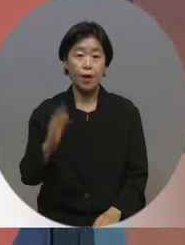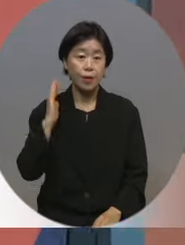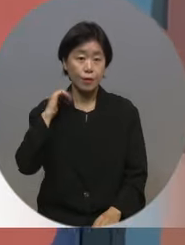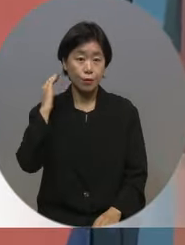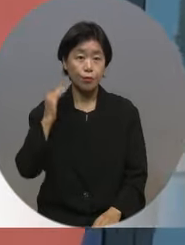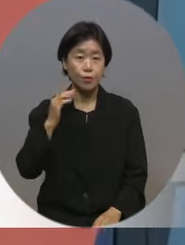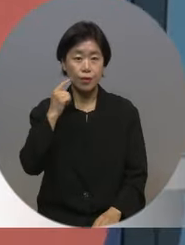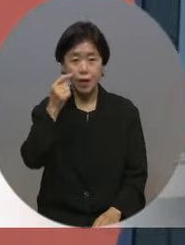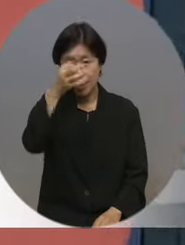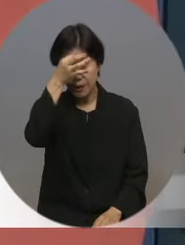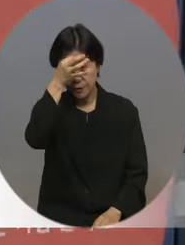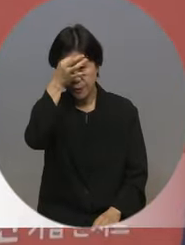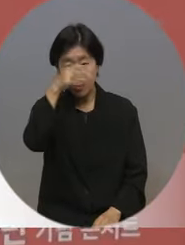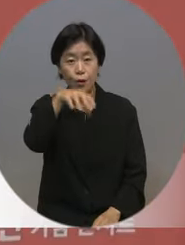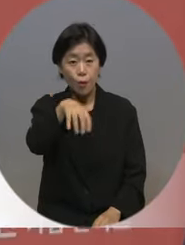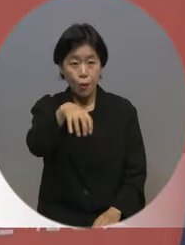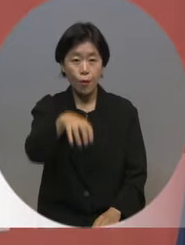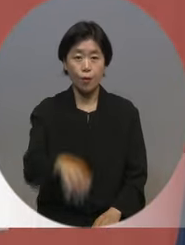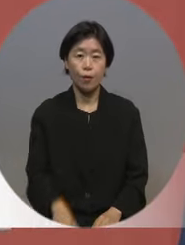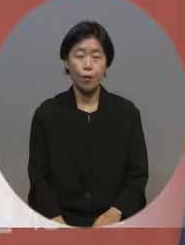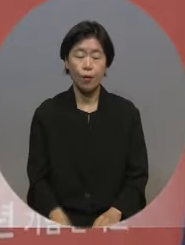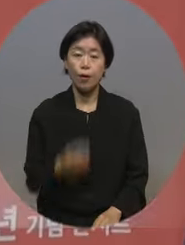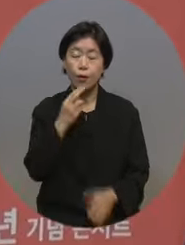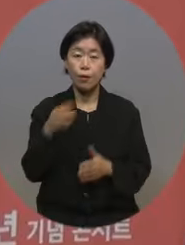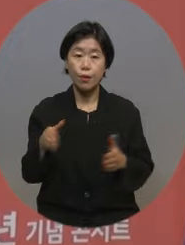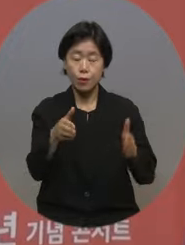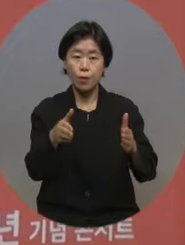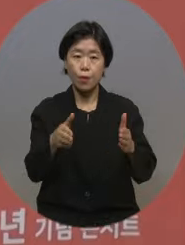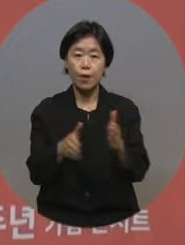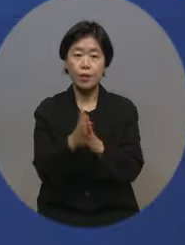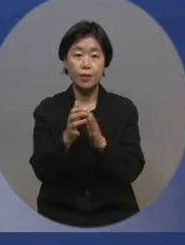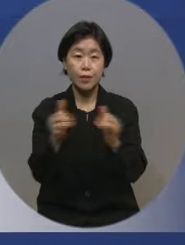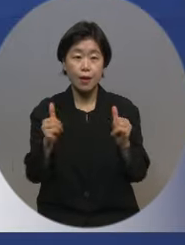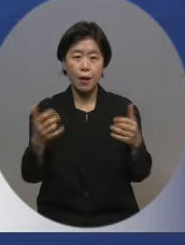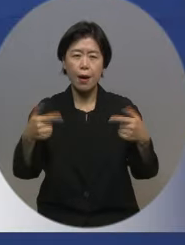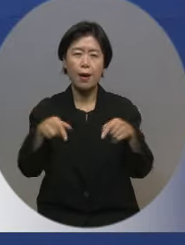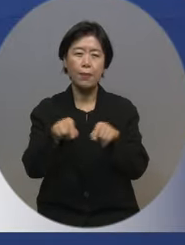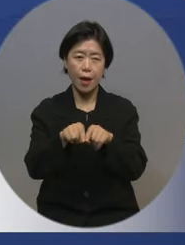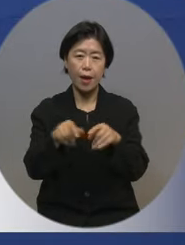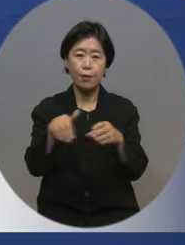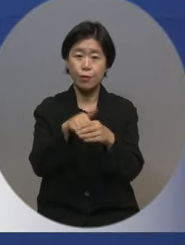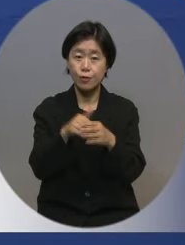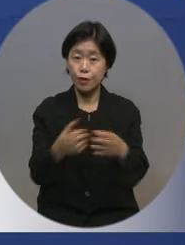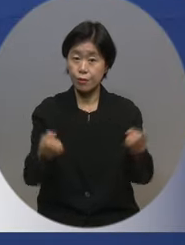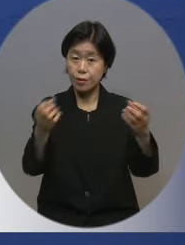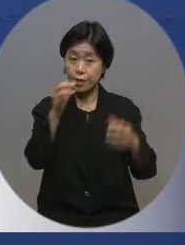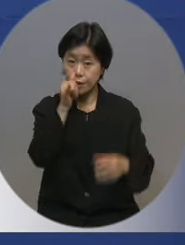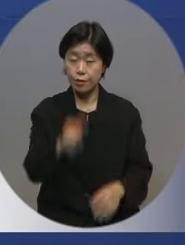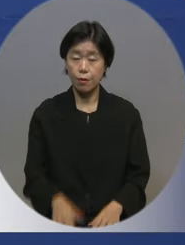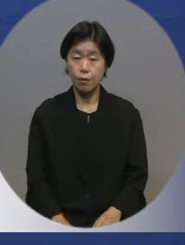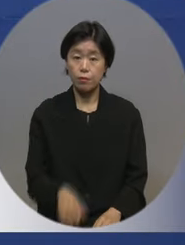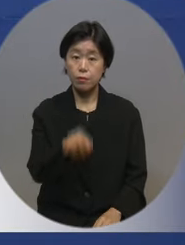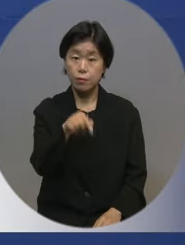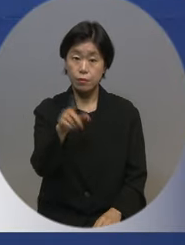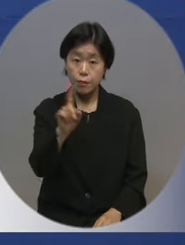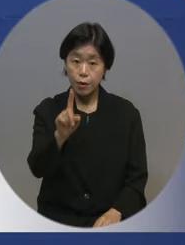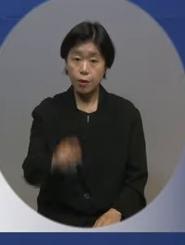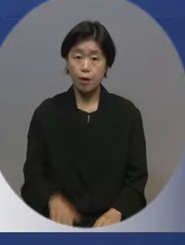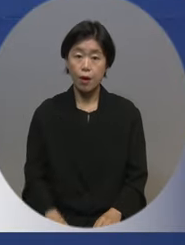전당 대극장에서 경기도민과 함께하는 문화축제를 열었습니다. 청운문화제는 의정부